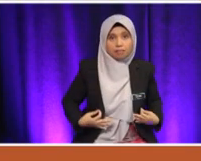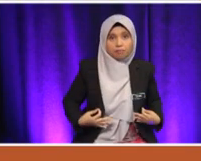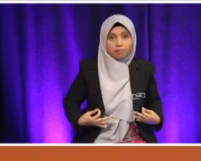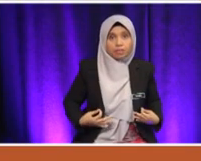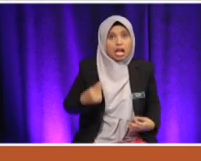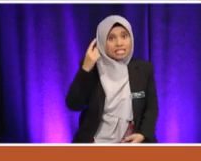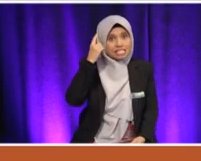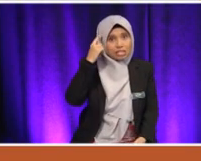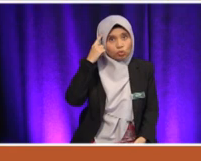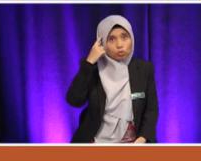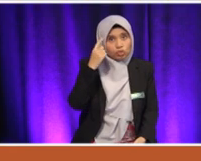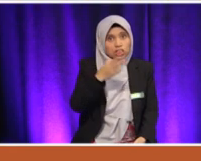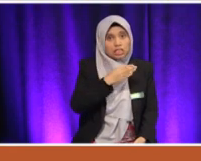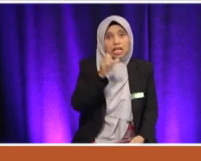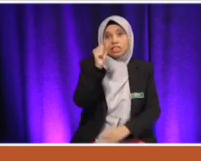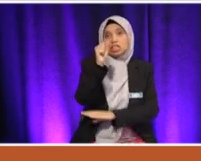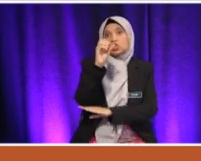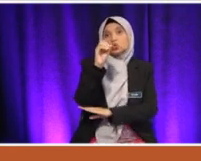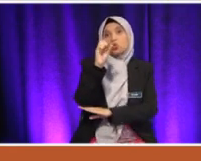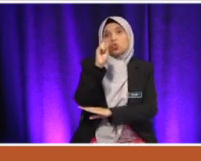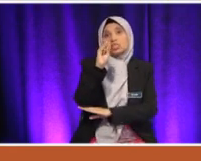Logi dan juga sosial